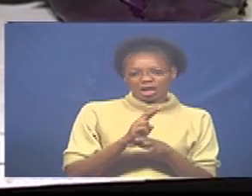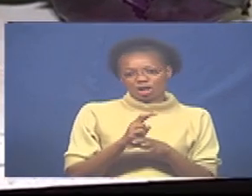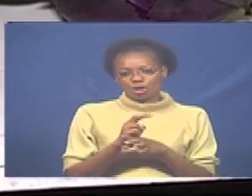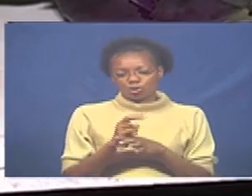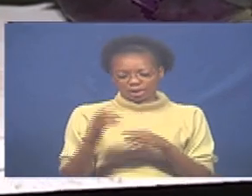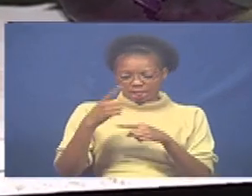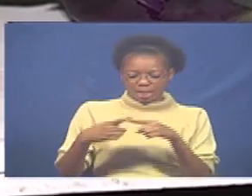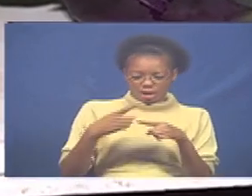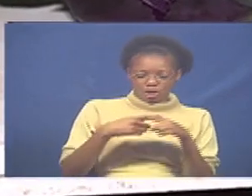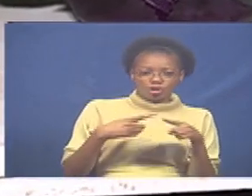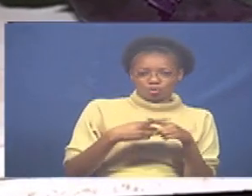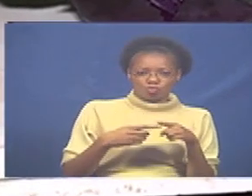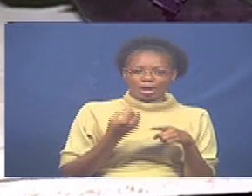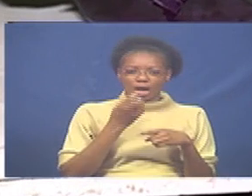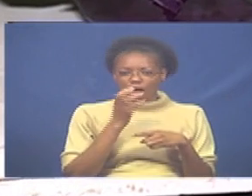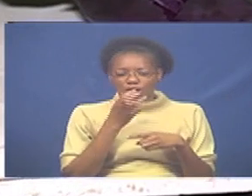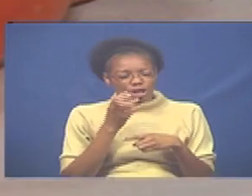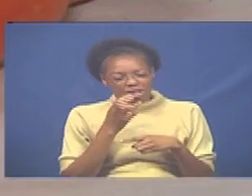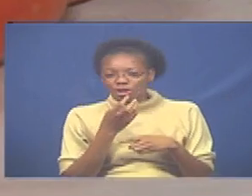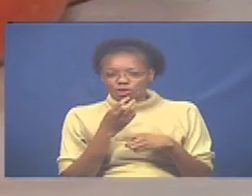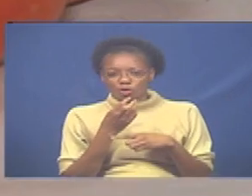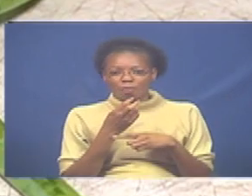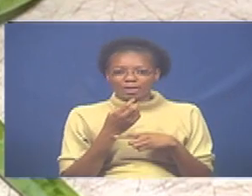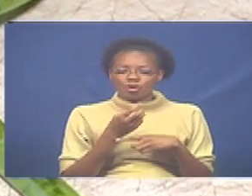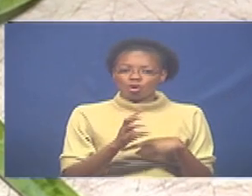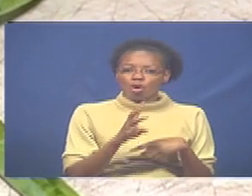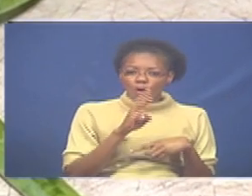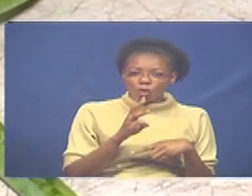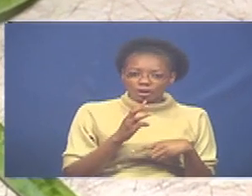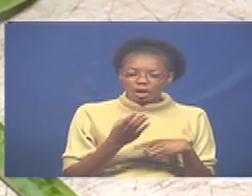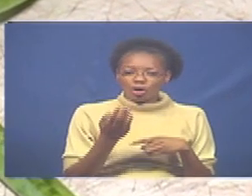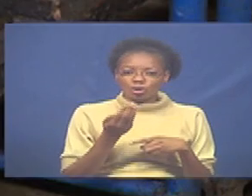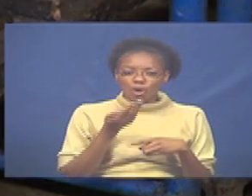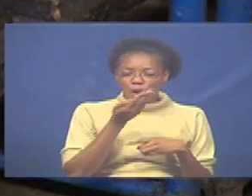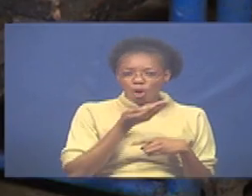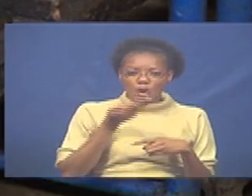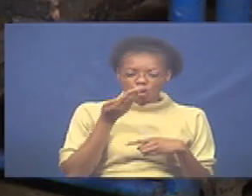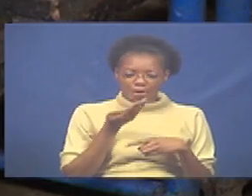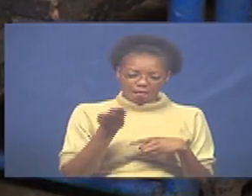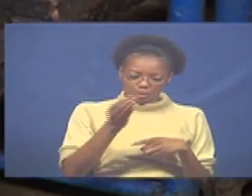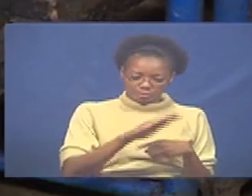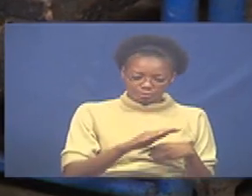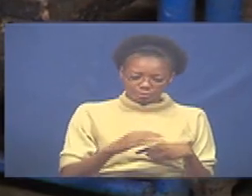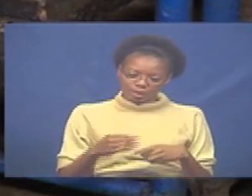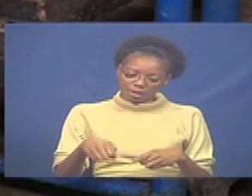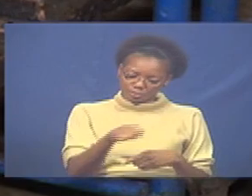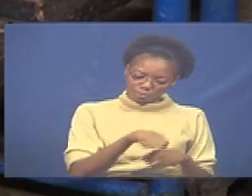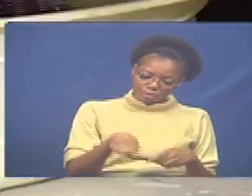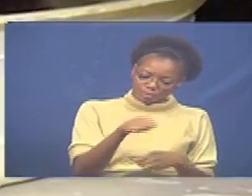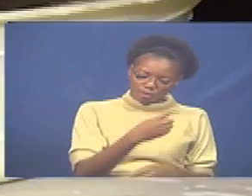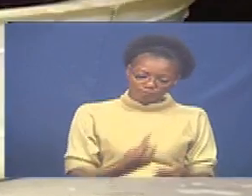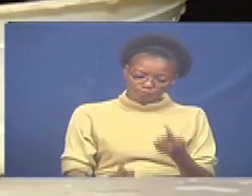Tumia viungo vya kawaida vya kupika mboga kama tomato, kitunguu, maji na mafuta kiasi ya